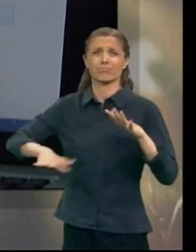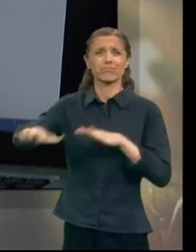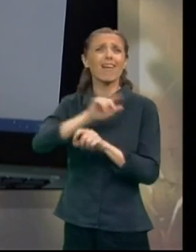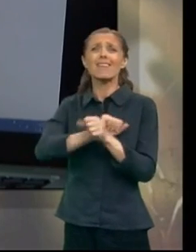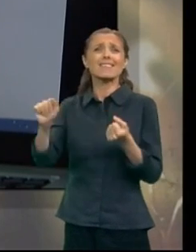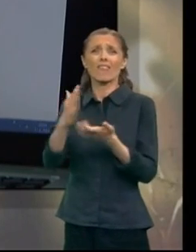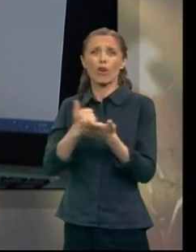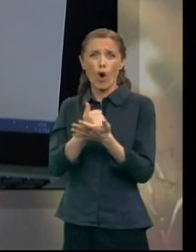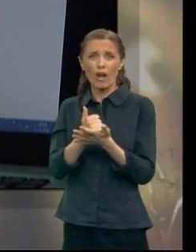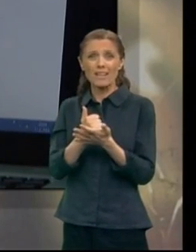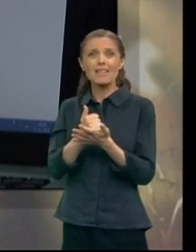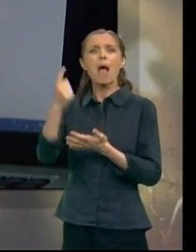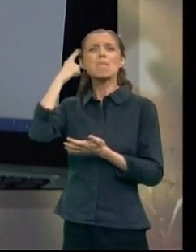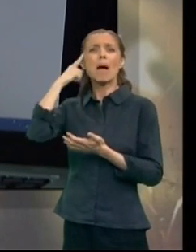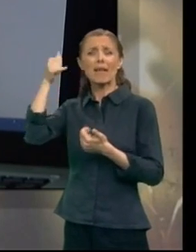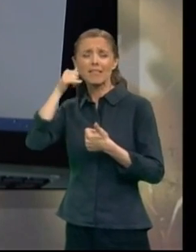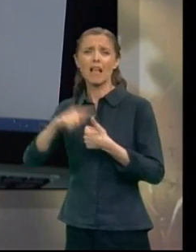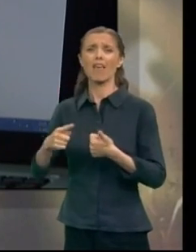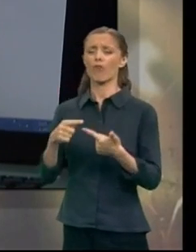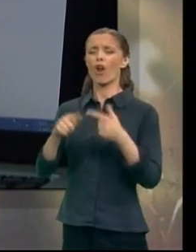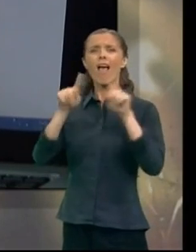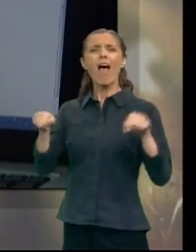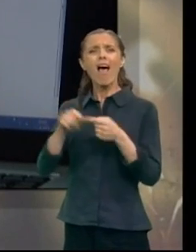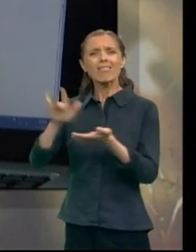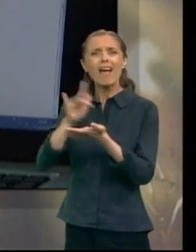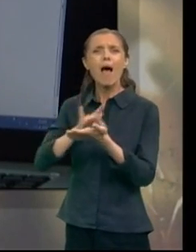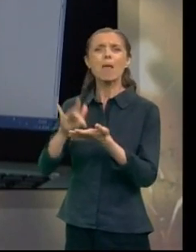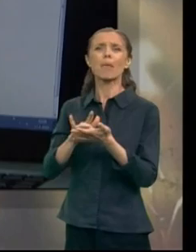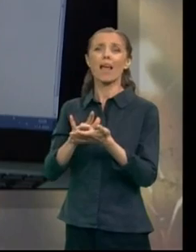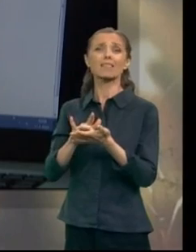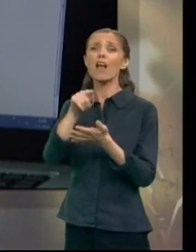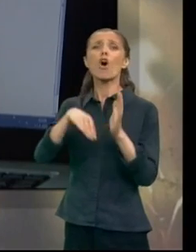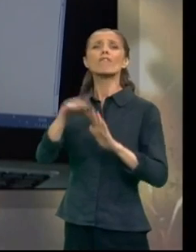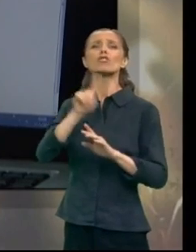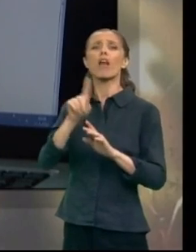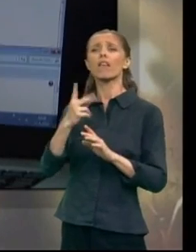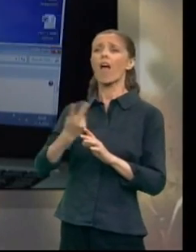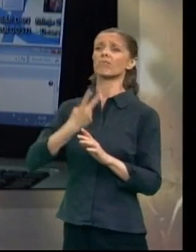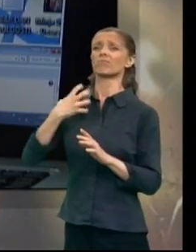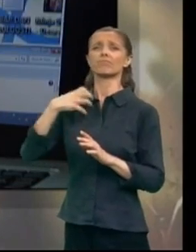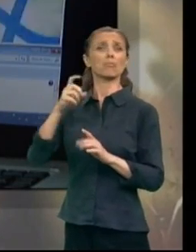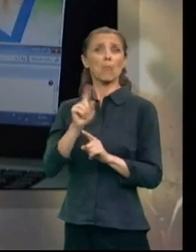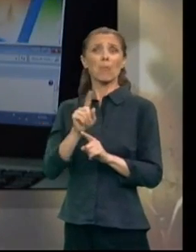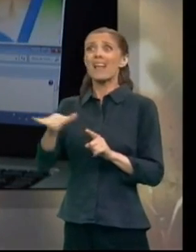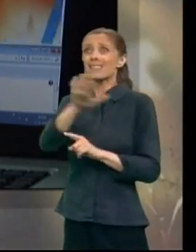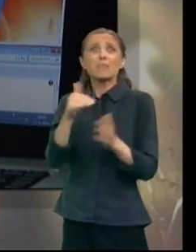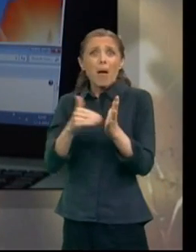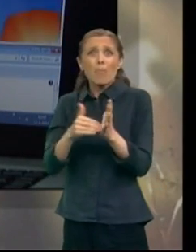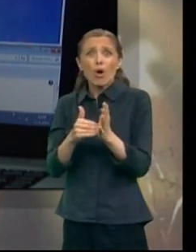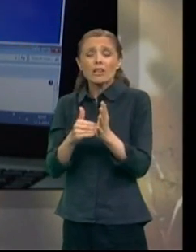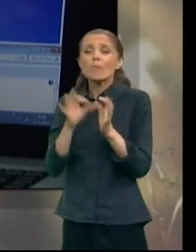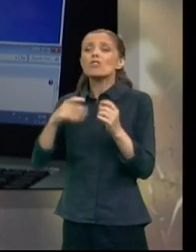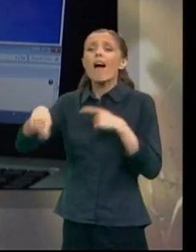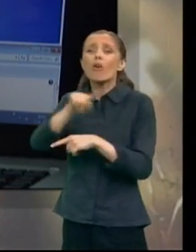svakodnevice. Pametni telefoni, tableti, više su pitanje potrebe nego prestiža. Svakome od nas služe